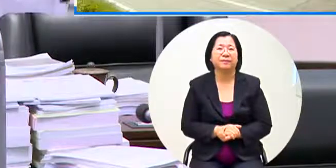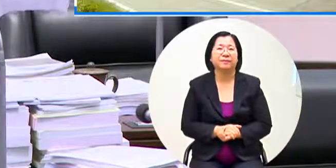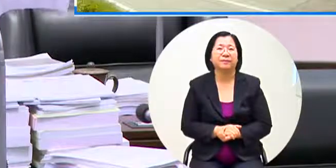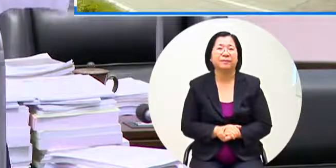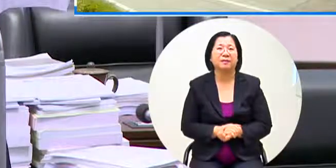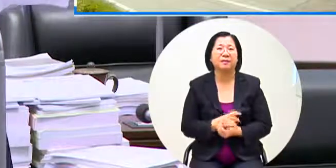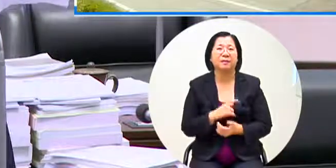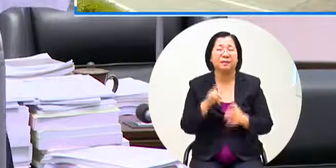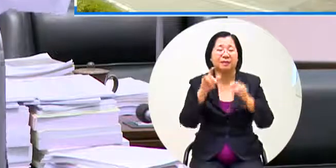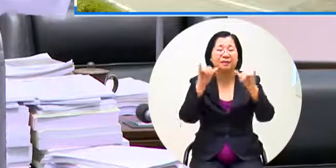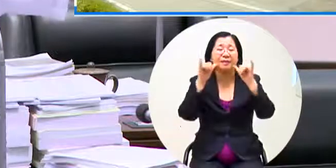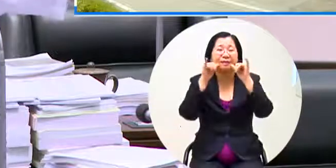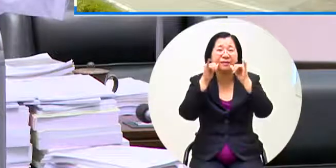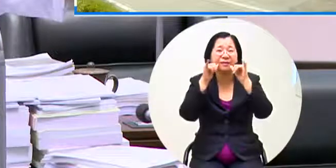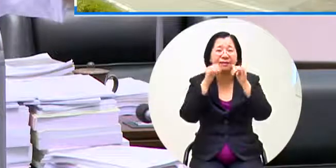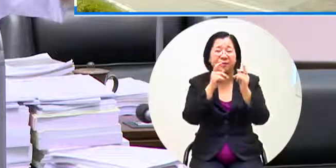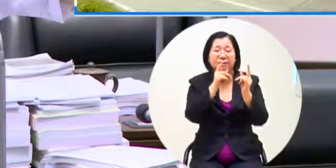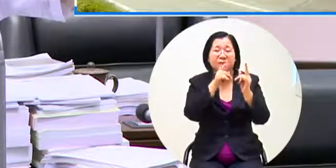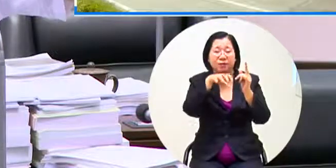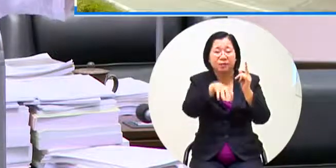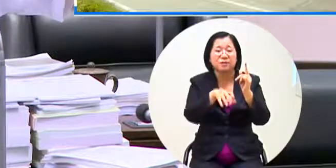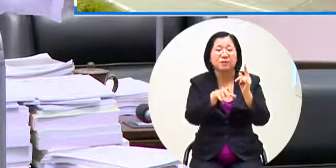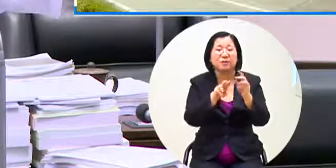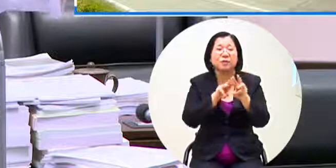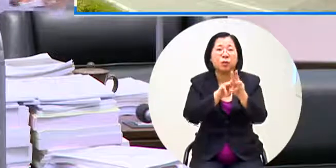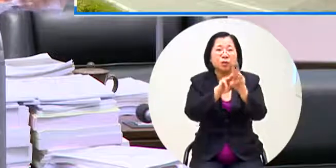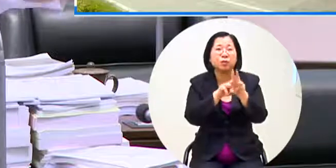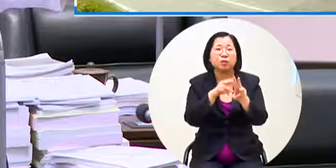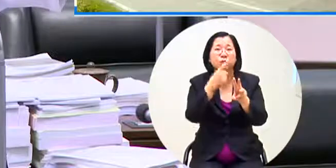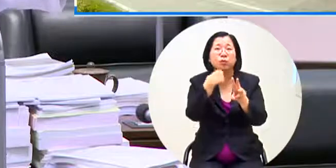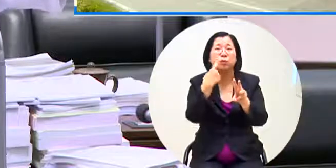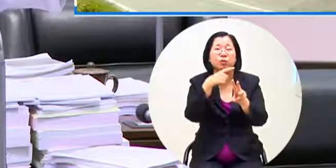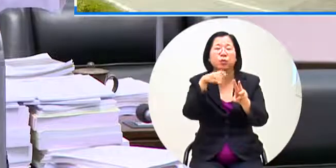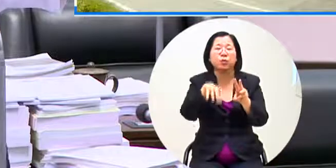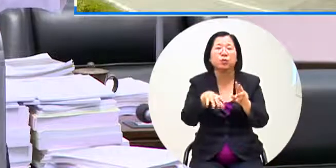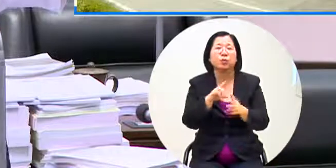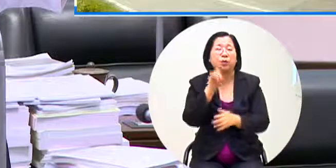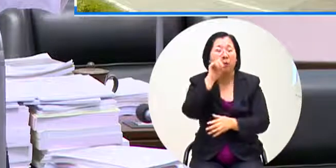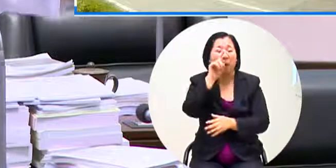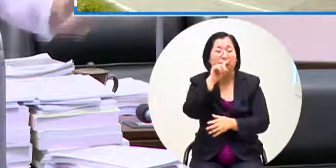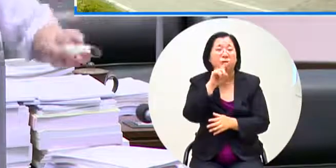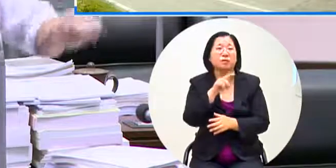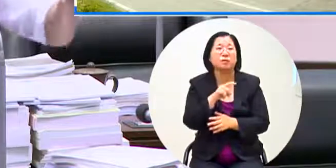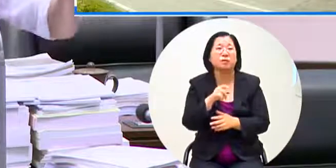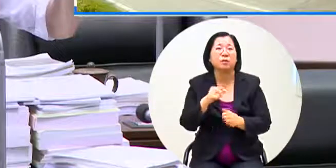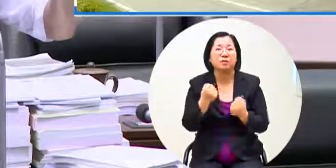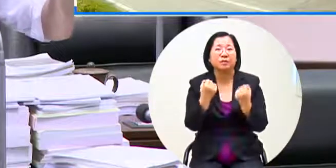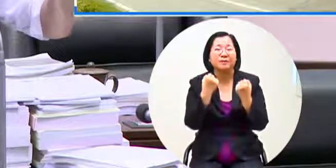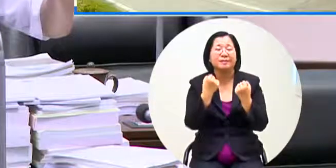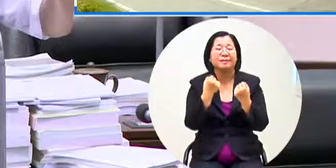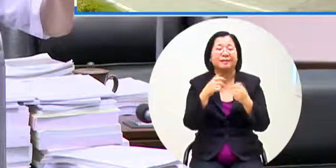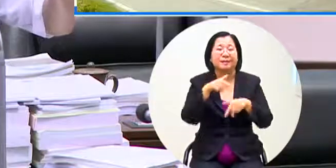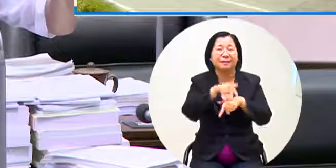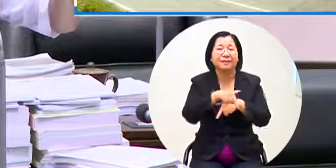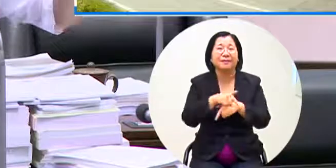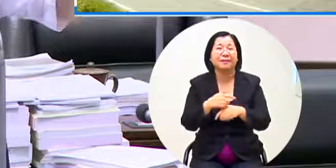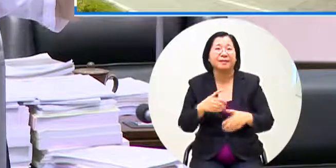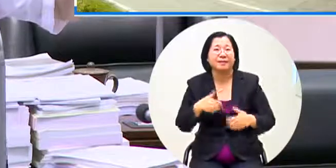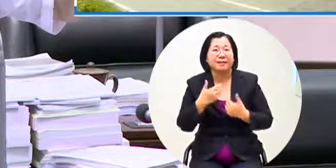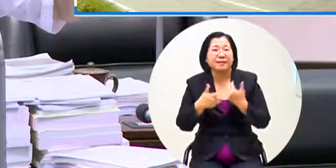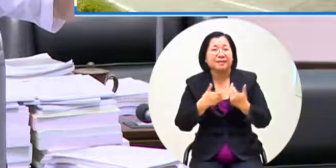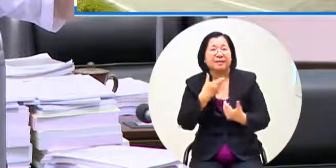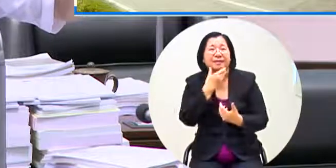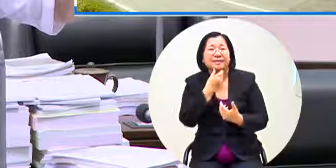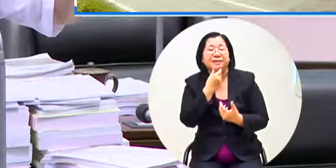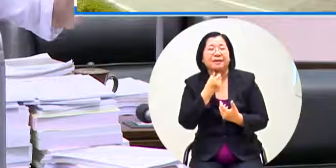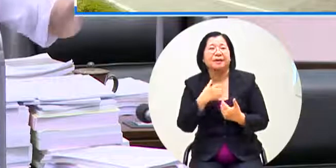吼、左手边有旧镇南，啊，搁这个享温馨已经有租约。安尼起来吼， 伊这不管日时暗时啊，看